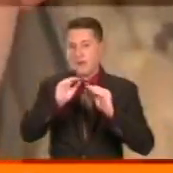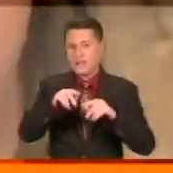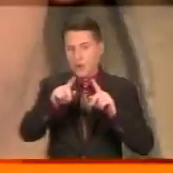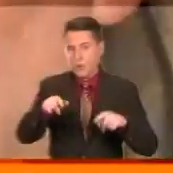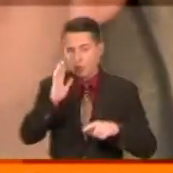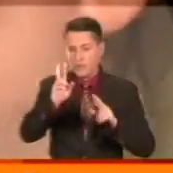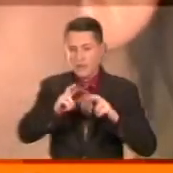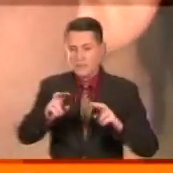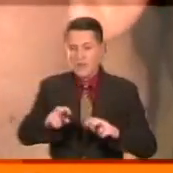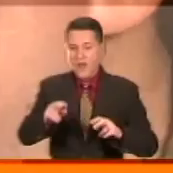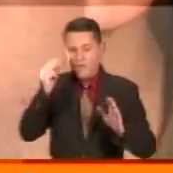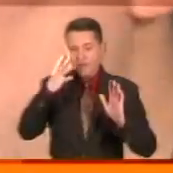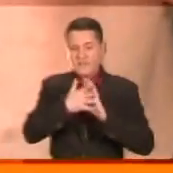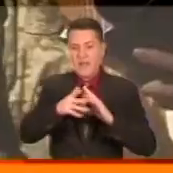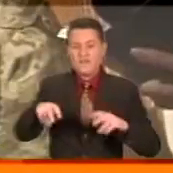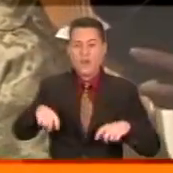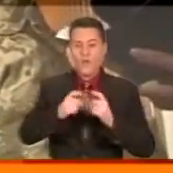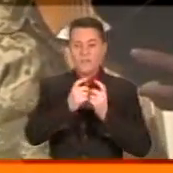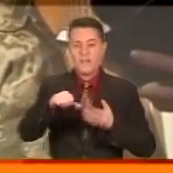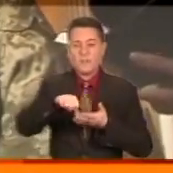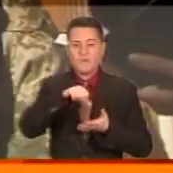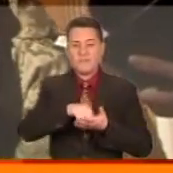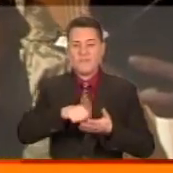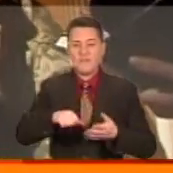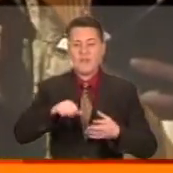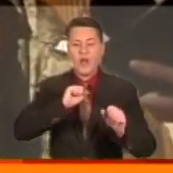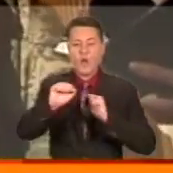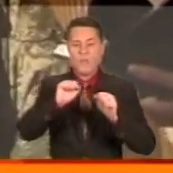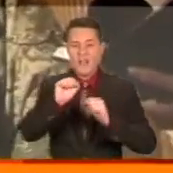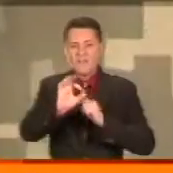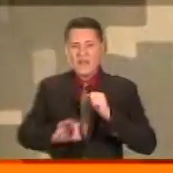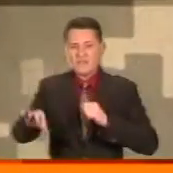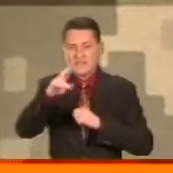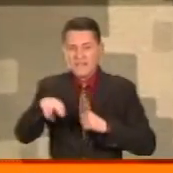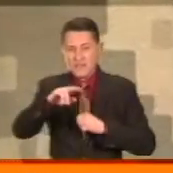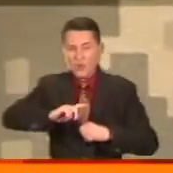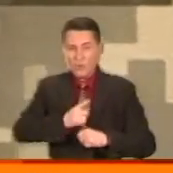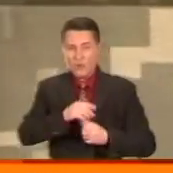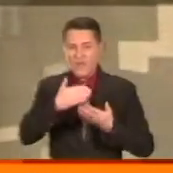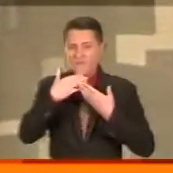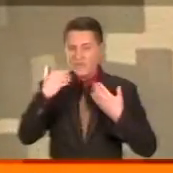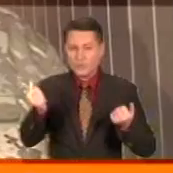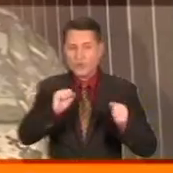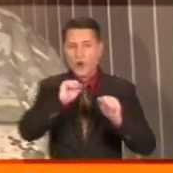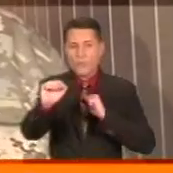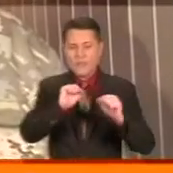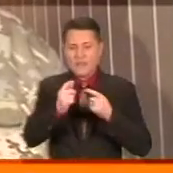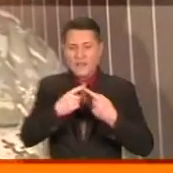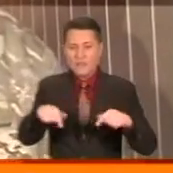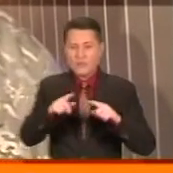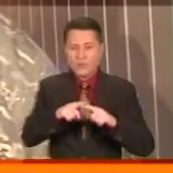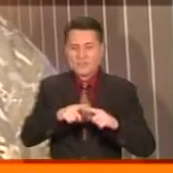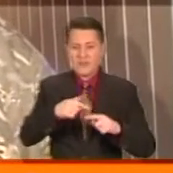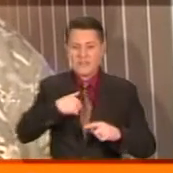розбиратися. Вивчатимуть конфлікти представники оперативного командування «Схід». Їх дуже обурила відсутність на зустрічі командира підрозділу. Я скажу так, що там